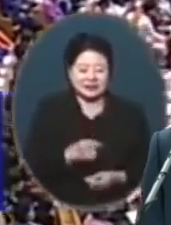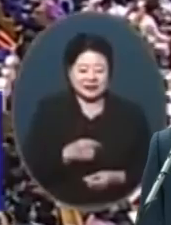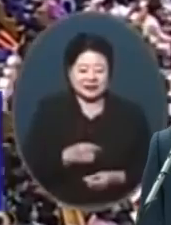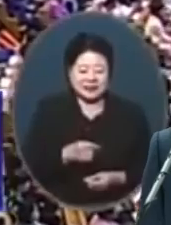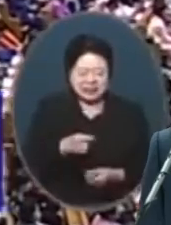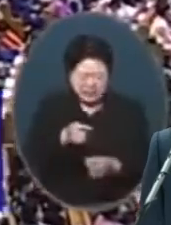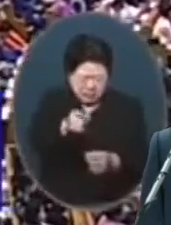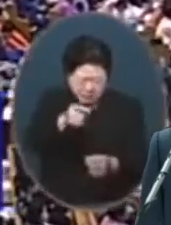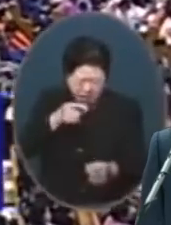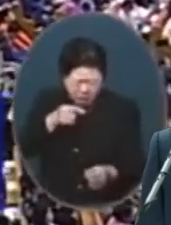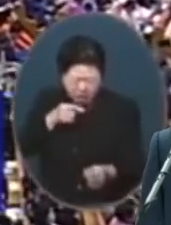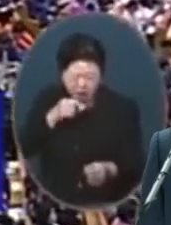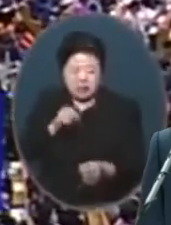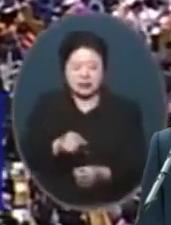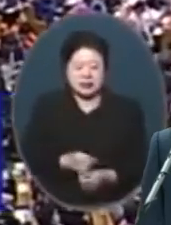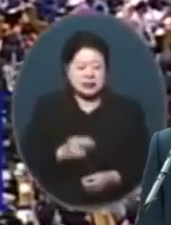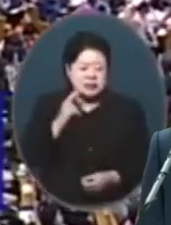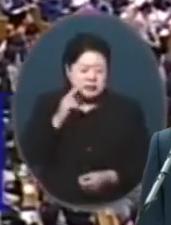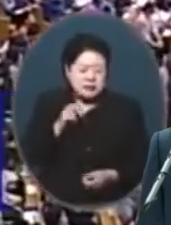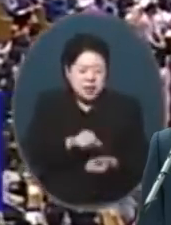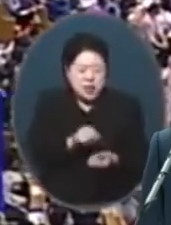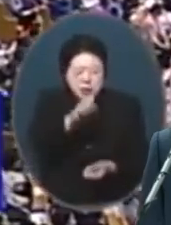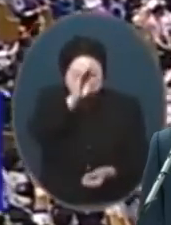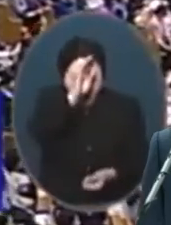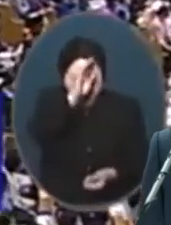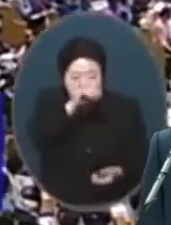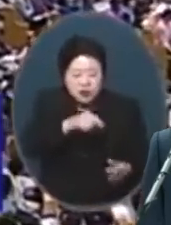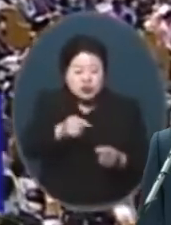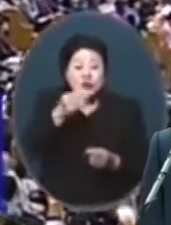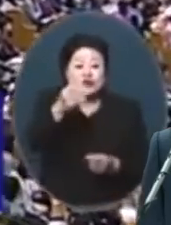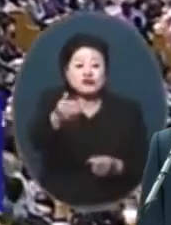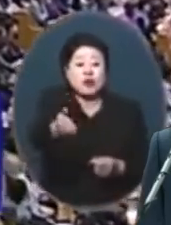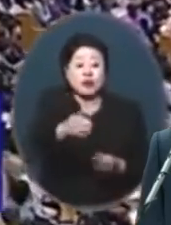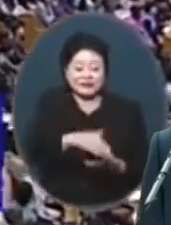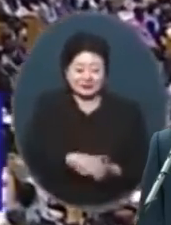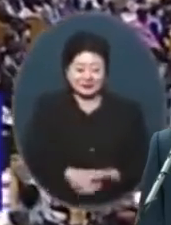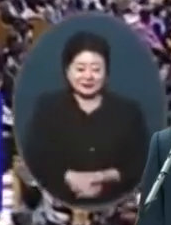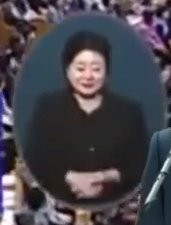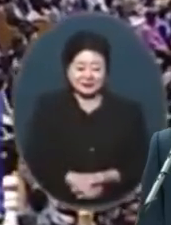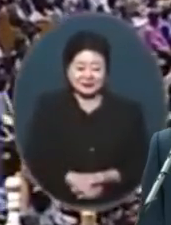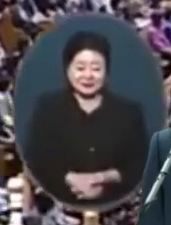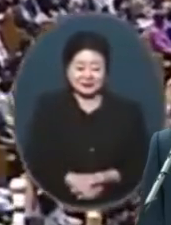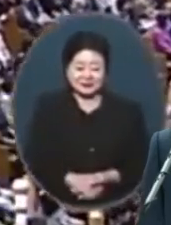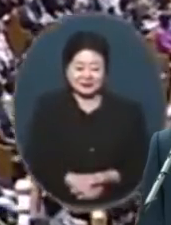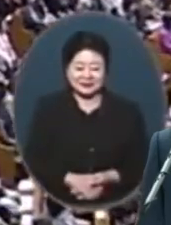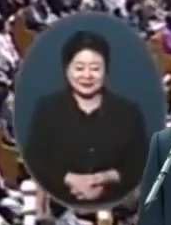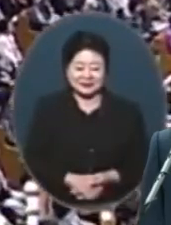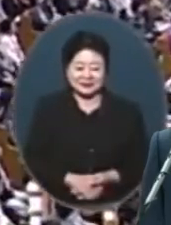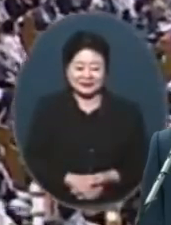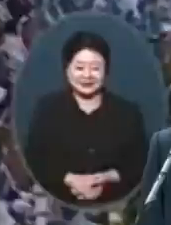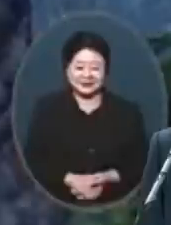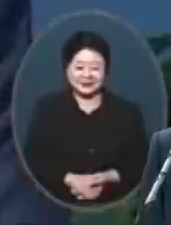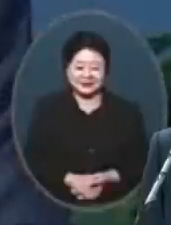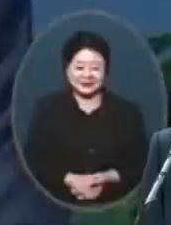새 사냥꾼의 올무에서 극한 염병에서 건지실 것이다.